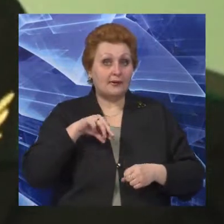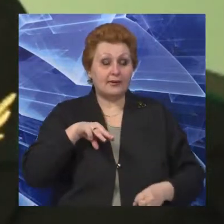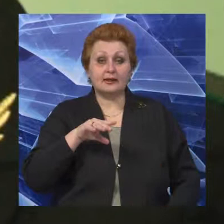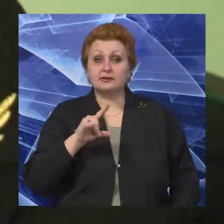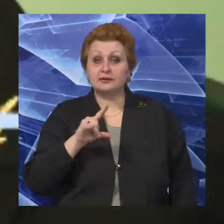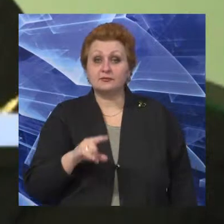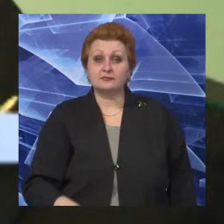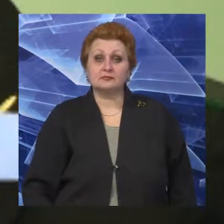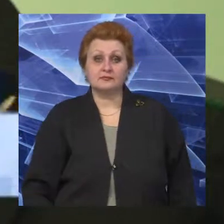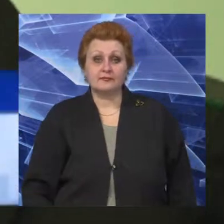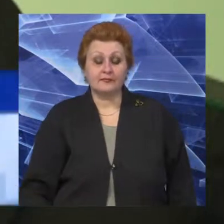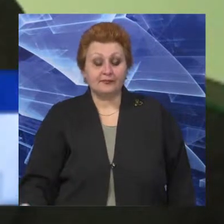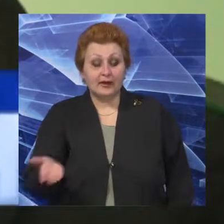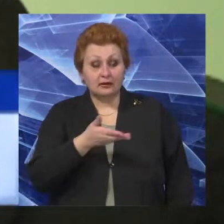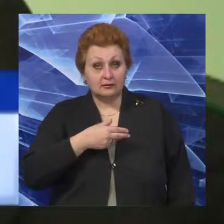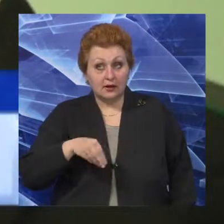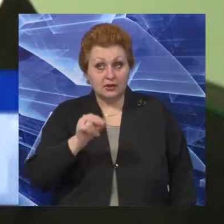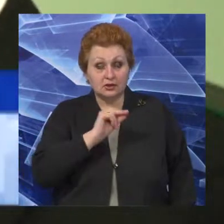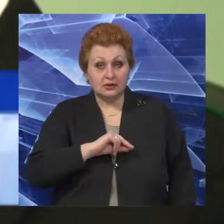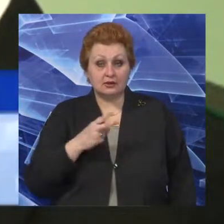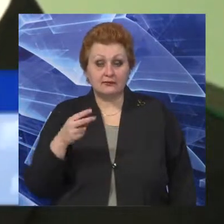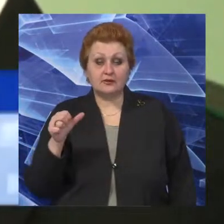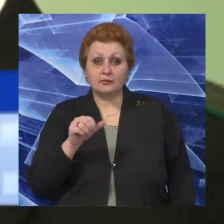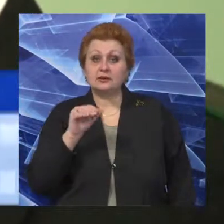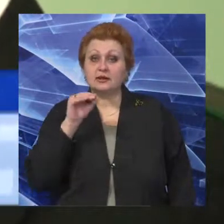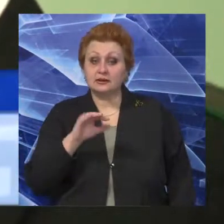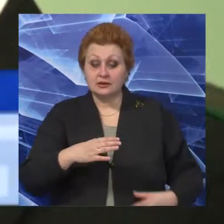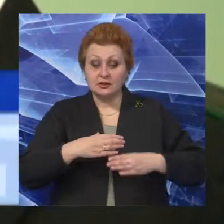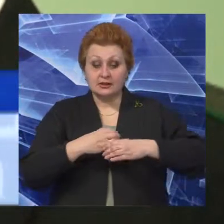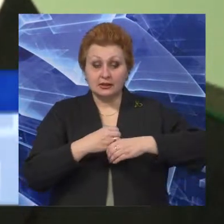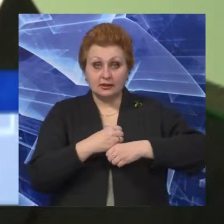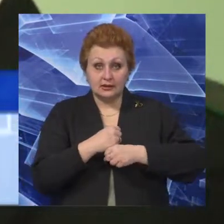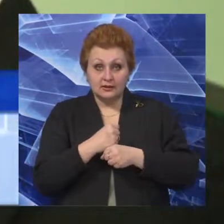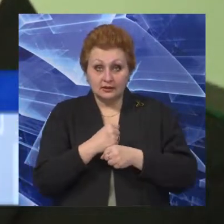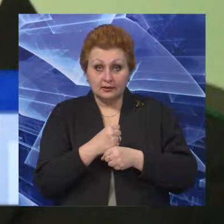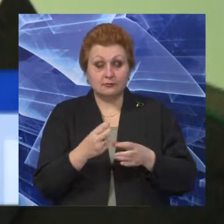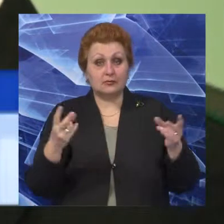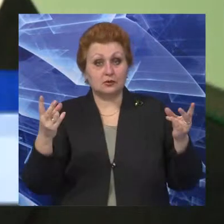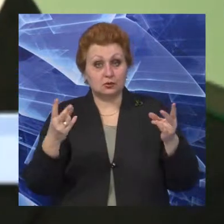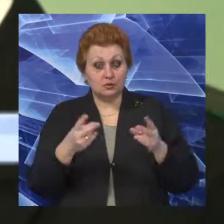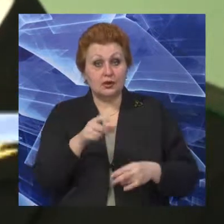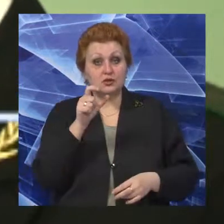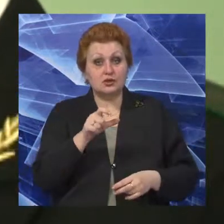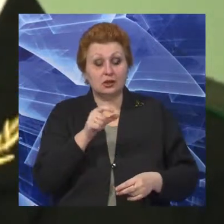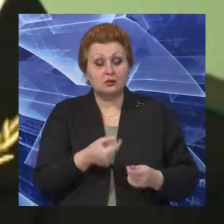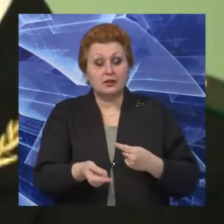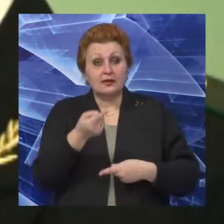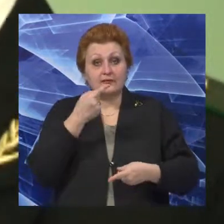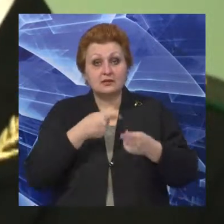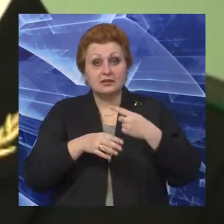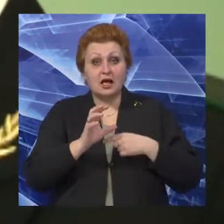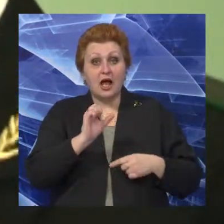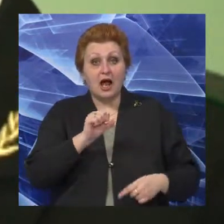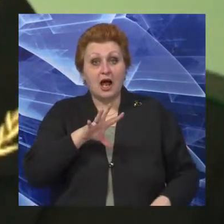Мы нашей работой на 2500 сократили количество детей, нуждающихся в принудительном взыскании